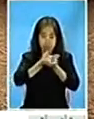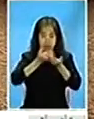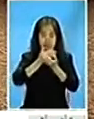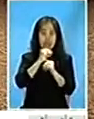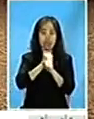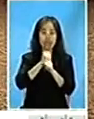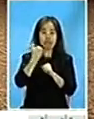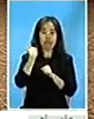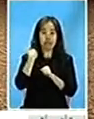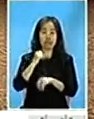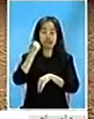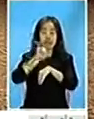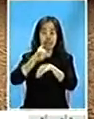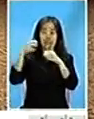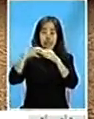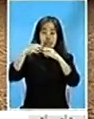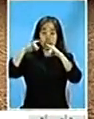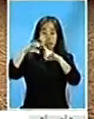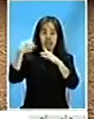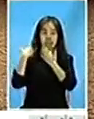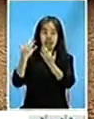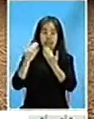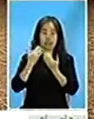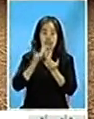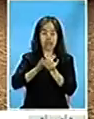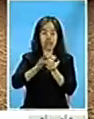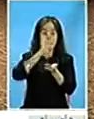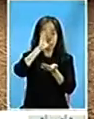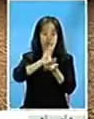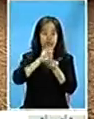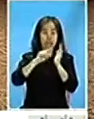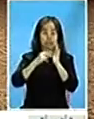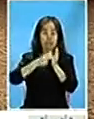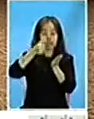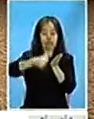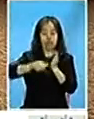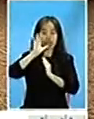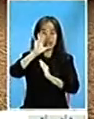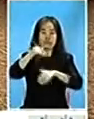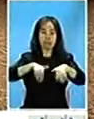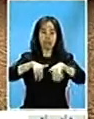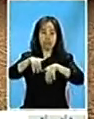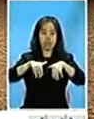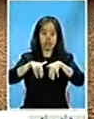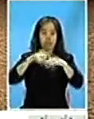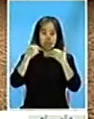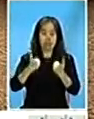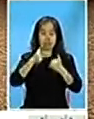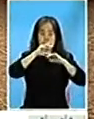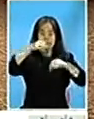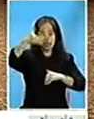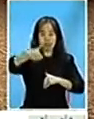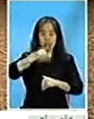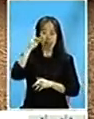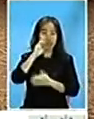ที่ท่านผู้นำฝ่ายค้านได้มอบไว้ว่าเงินงบประมาณก็คือเงินภาษีอากรของประชาชนที่รัฐบาลมาขอใช้แล้วก็ม